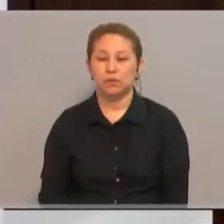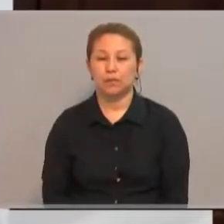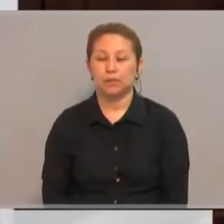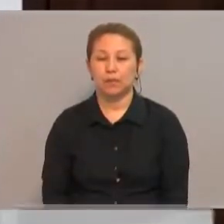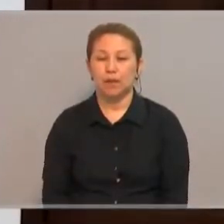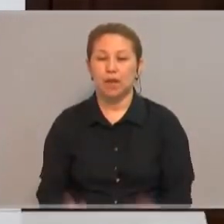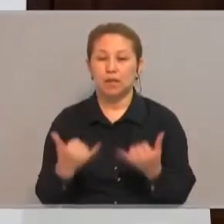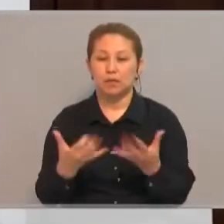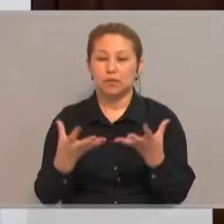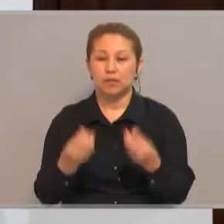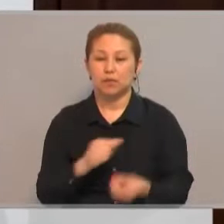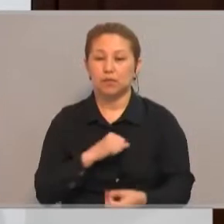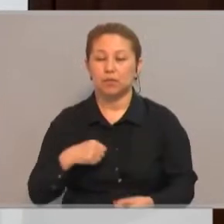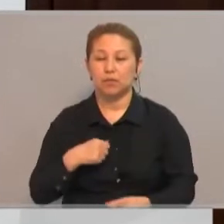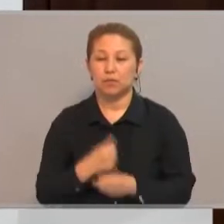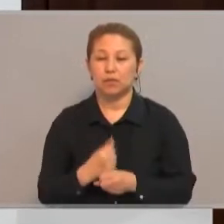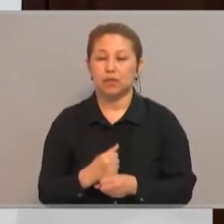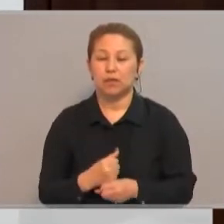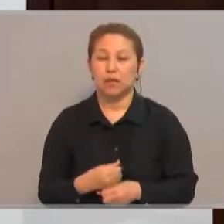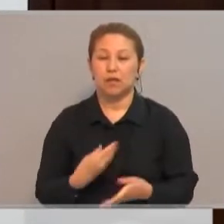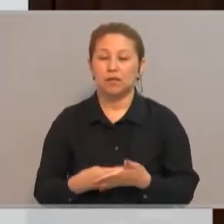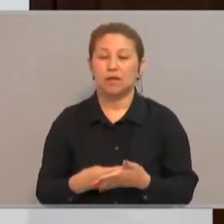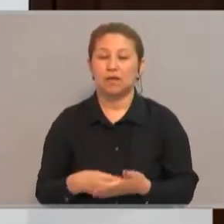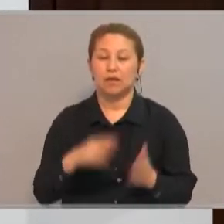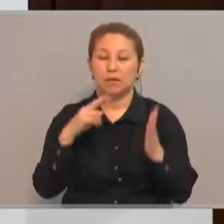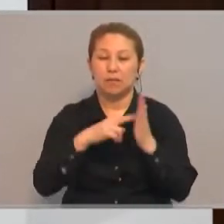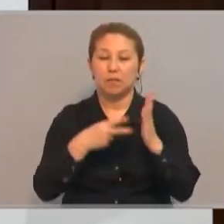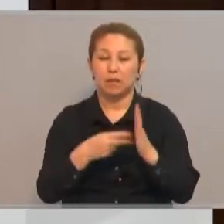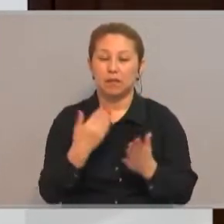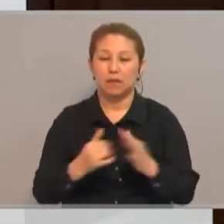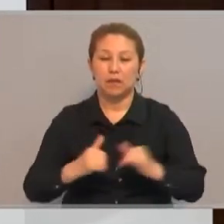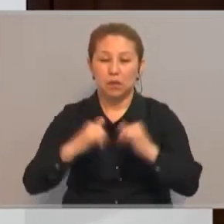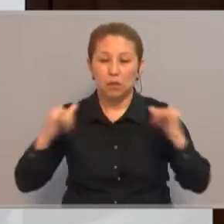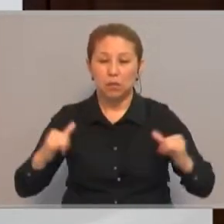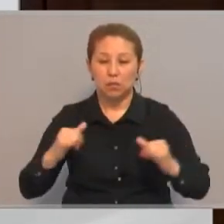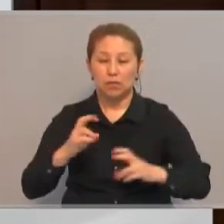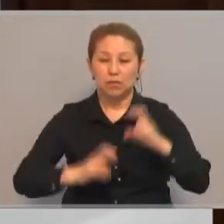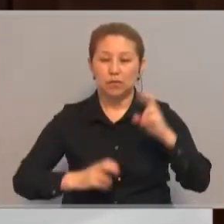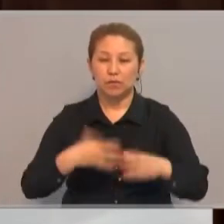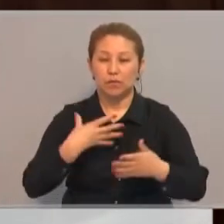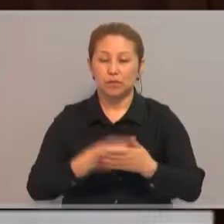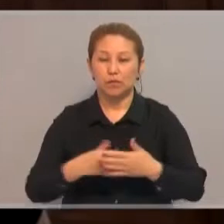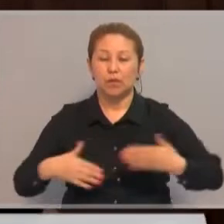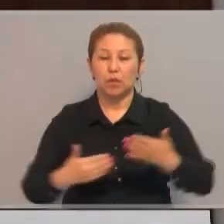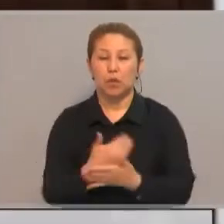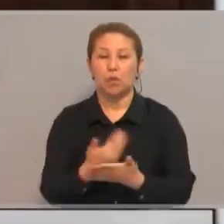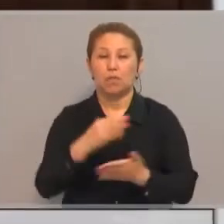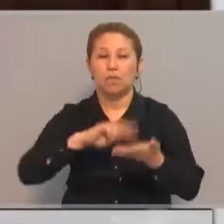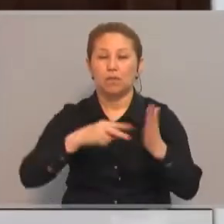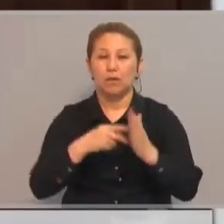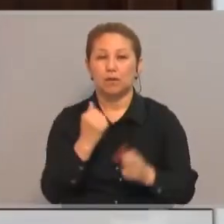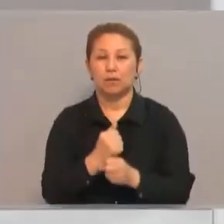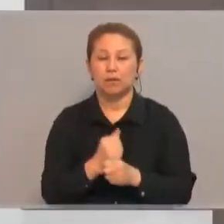На сегодняшний день мы уже производим некоторые товары, но в планах и задачах увеличить производство товаров и освоить новые проекты. Мы